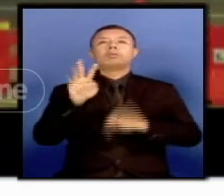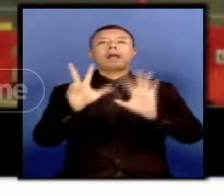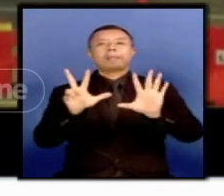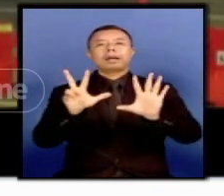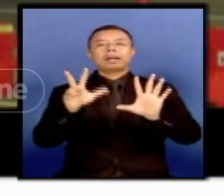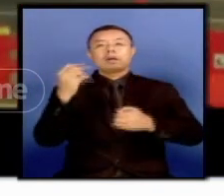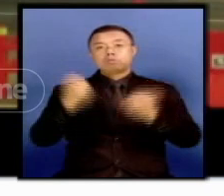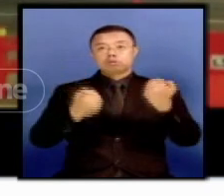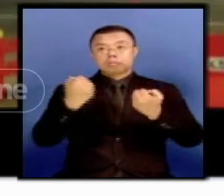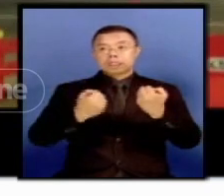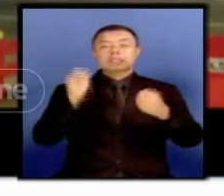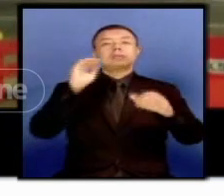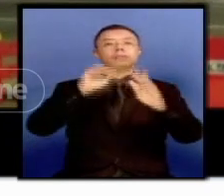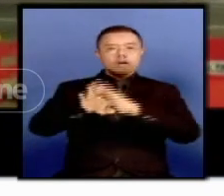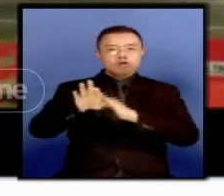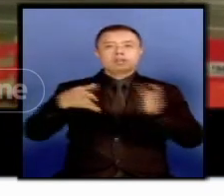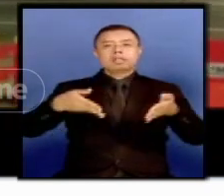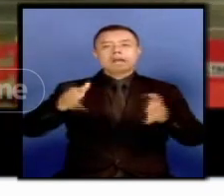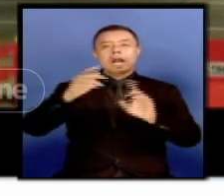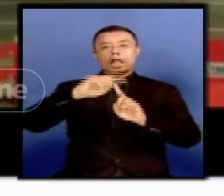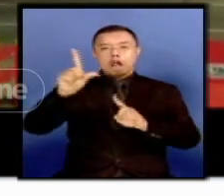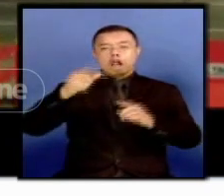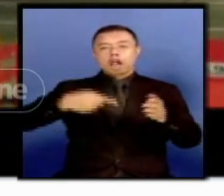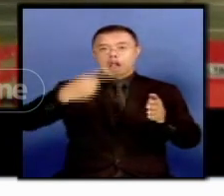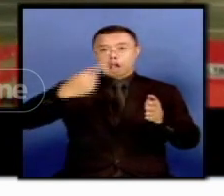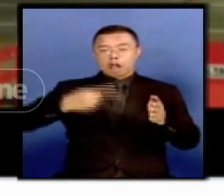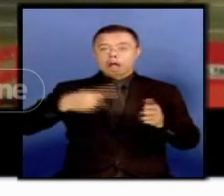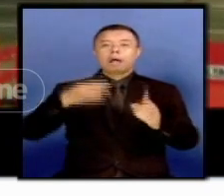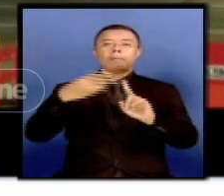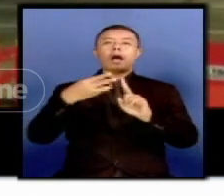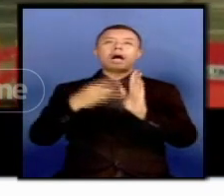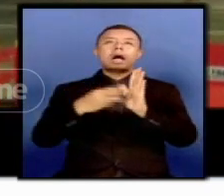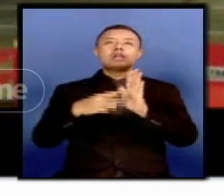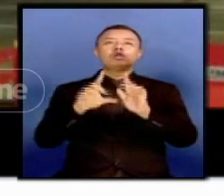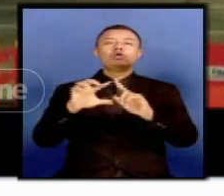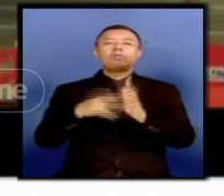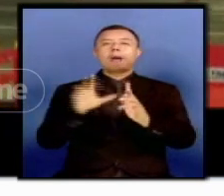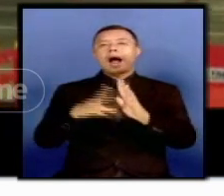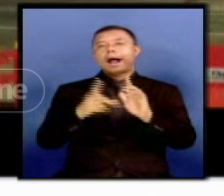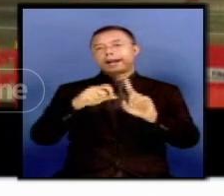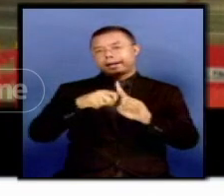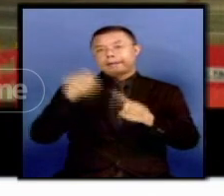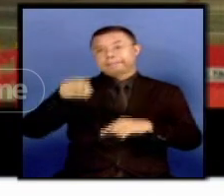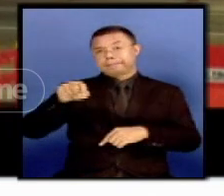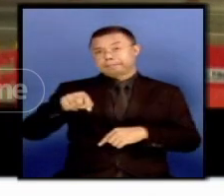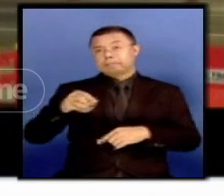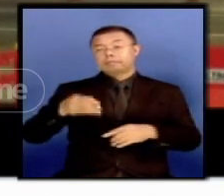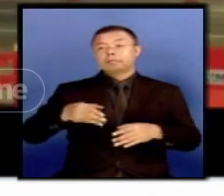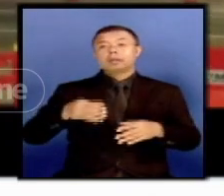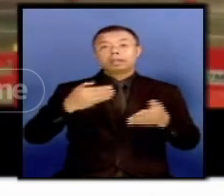10.148 kendaraan yang melintas di gerbang tol Banyumanik ini. Gerbang tol Banyumanik ini adalah